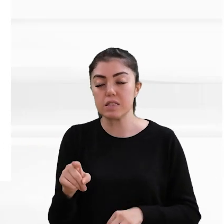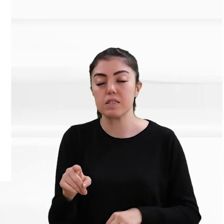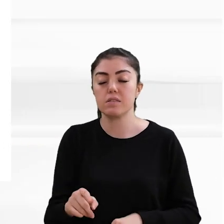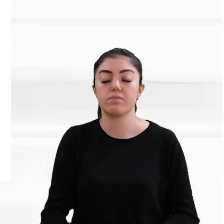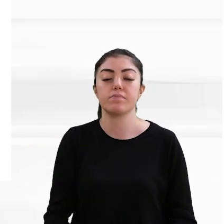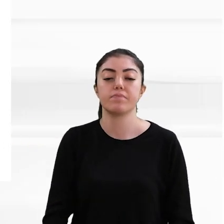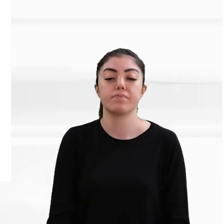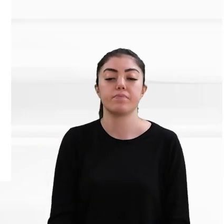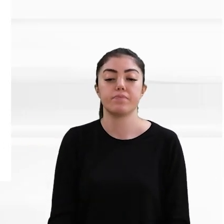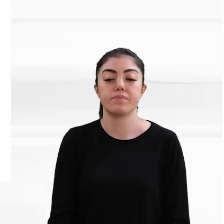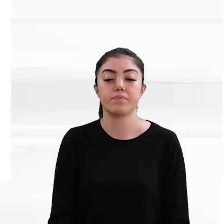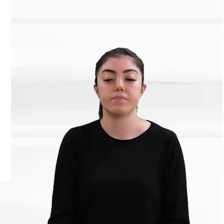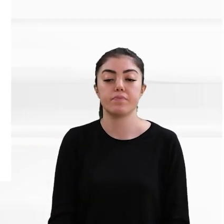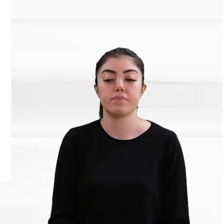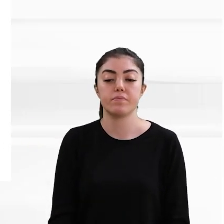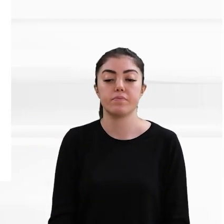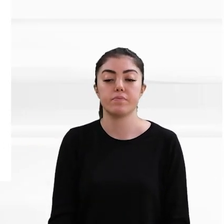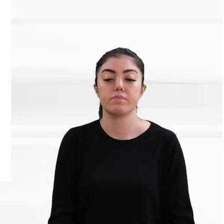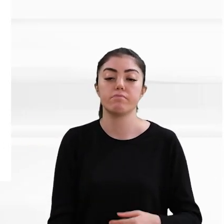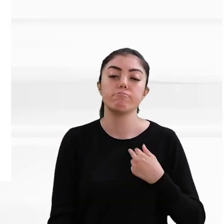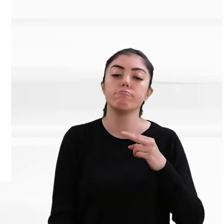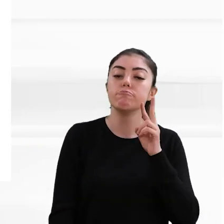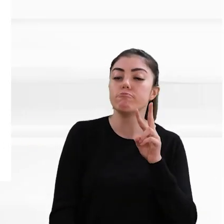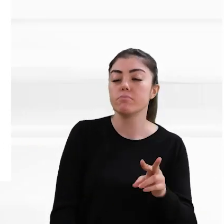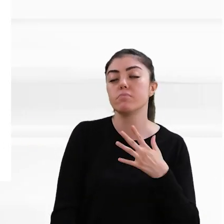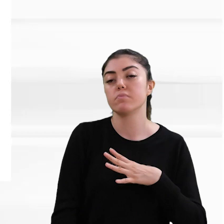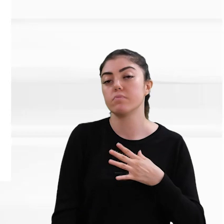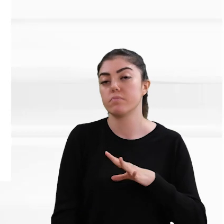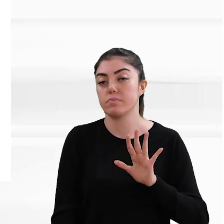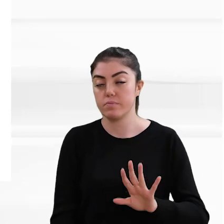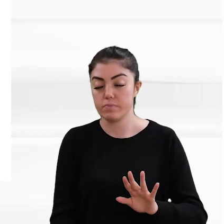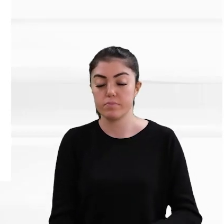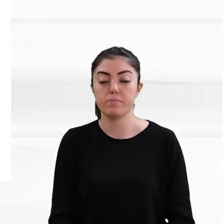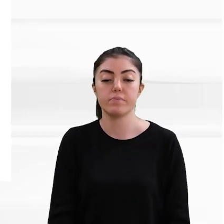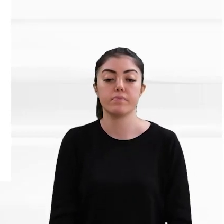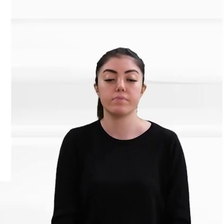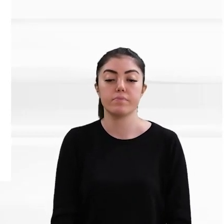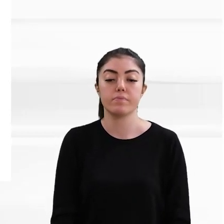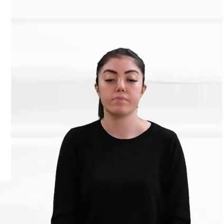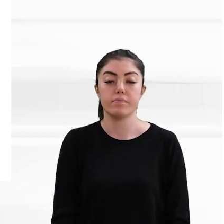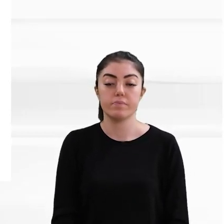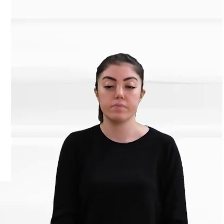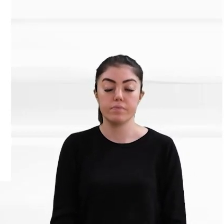dünyadaki durgun bir gözlemci uyduyu durgun görmelidir. Şimdi basitçe bir şekil çizersek,